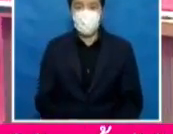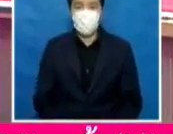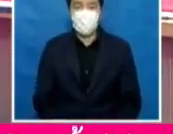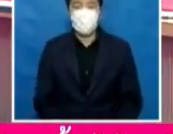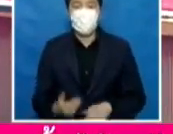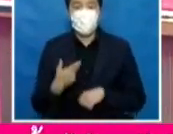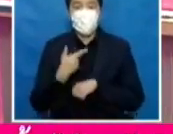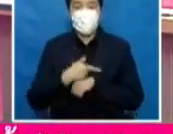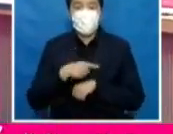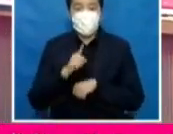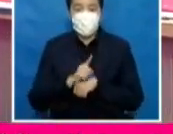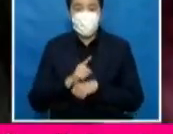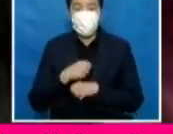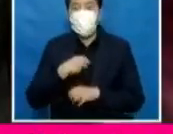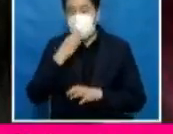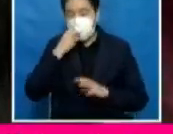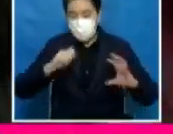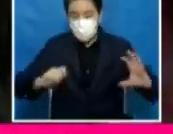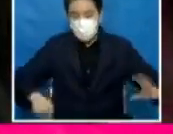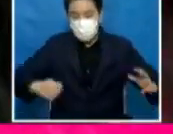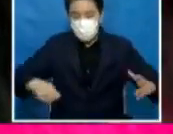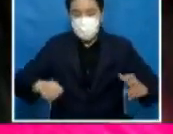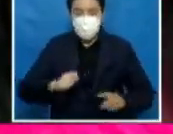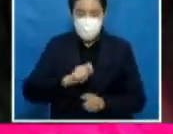ประธานกรรมการสุ่มตักลูกบอล